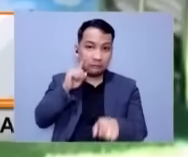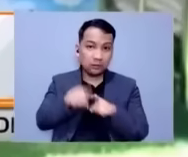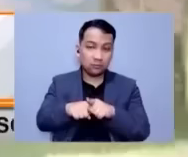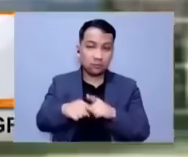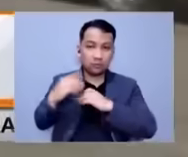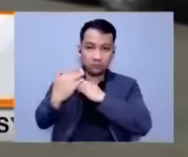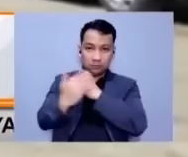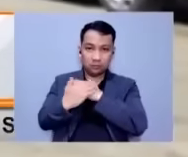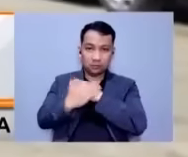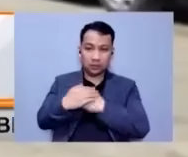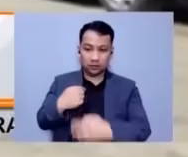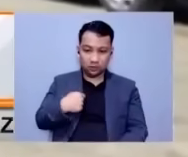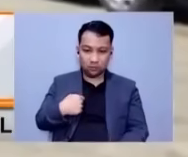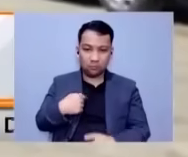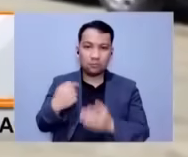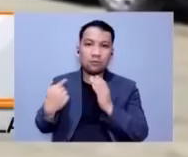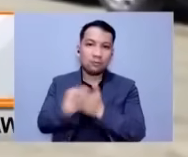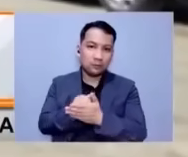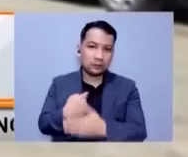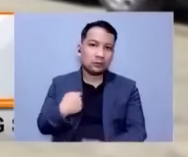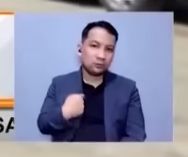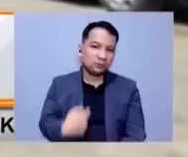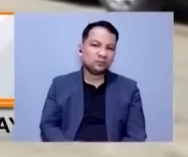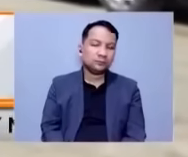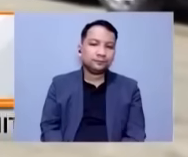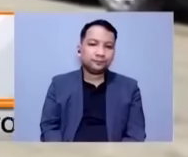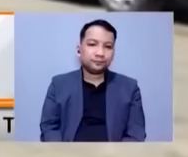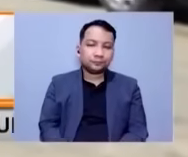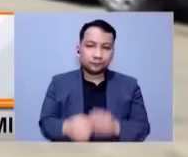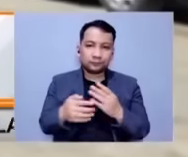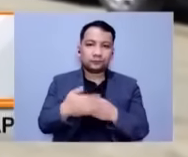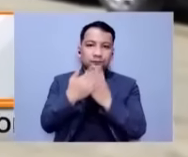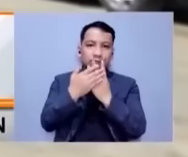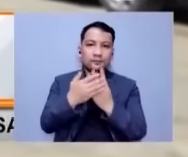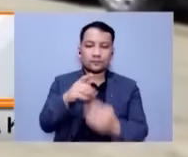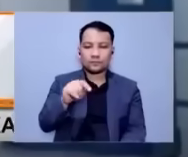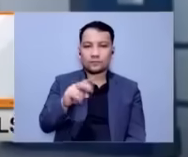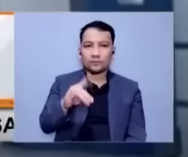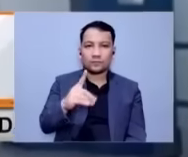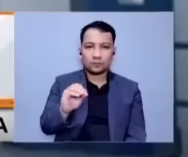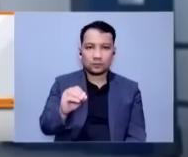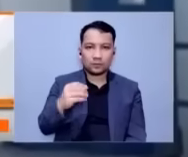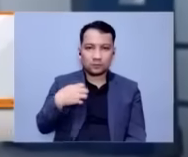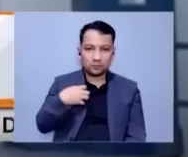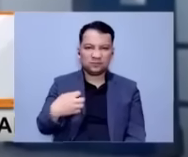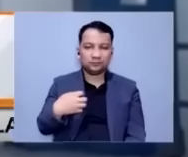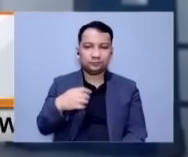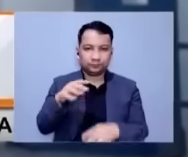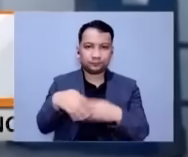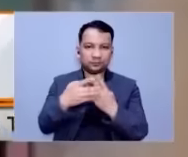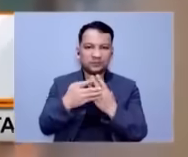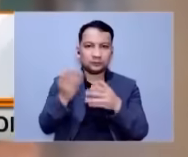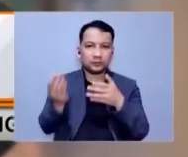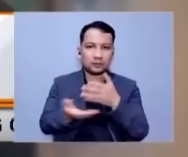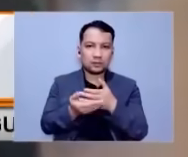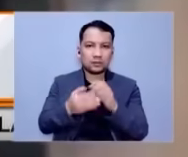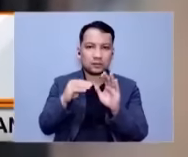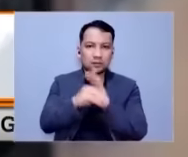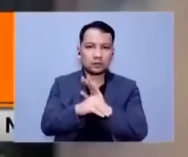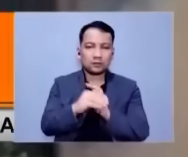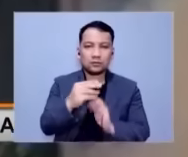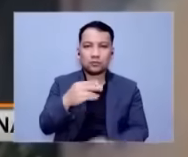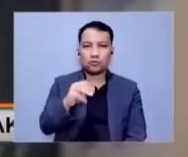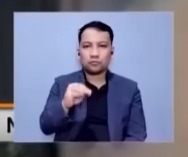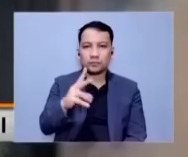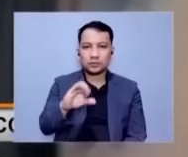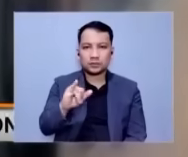siyang patayin. Nakakulong na ngayon sa Toledo City Police ang suspect at maharap sa kasong homicide. Nagbabalita mula